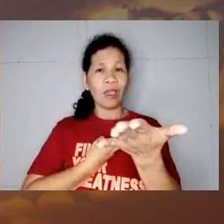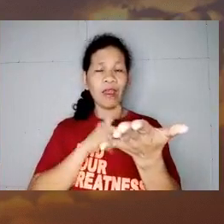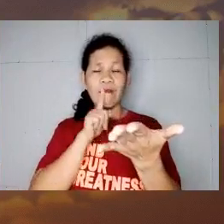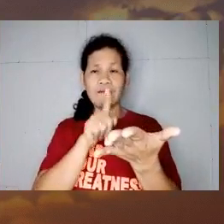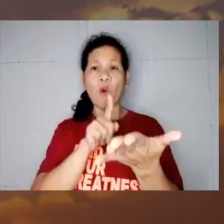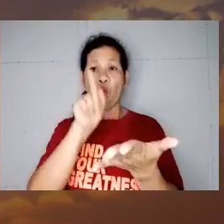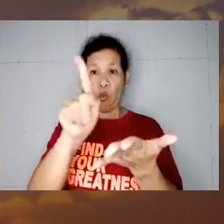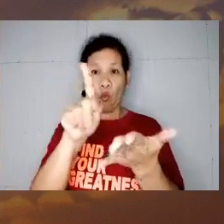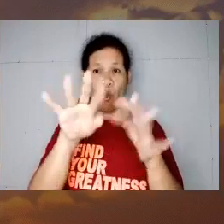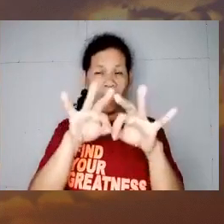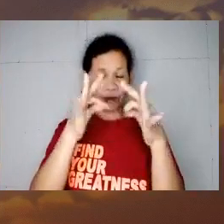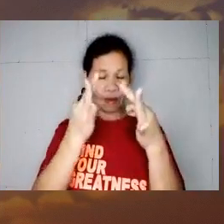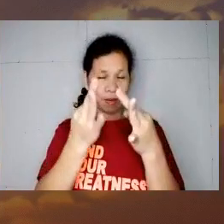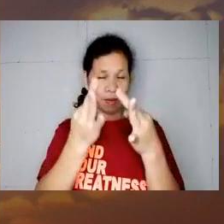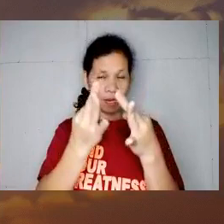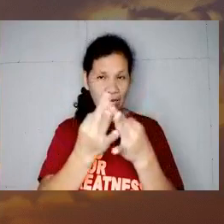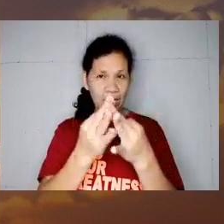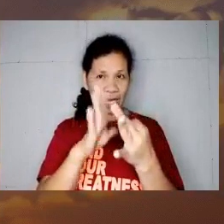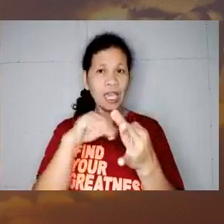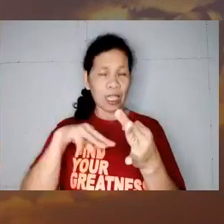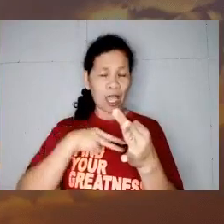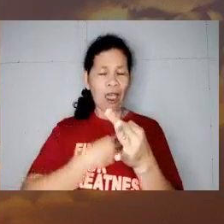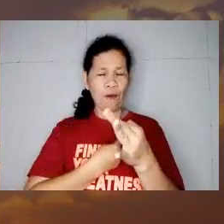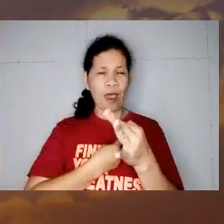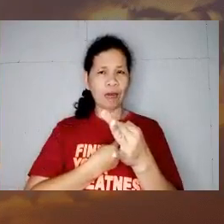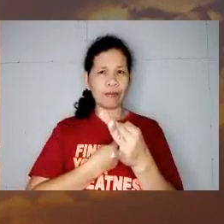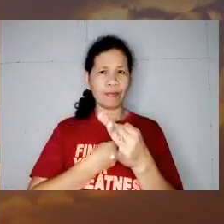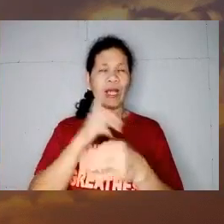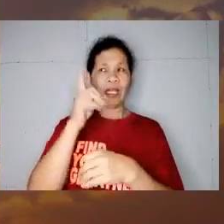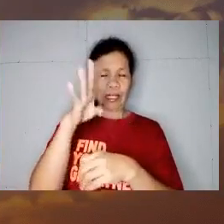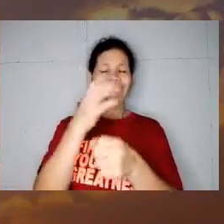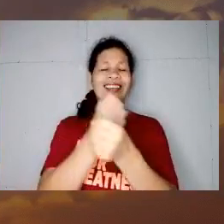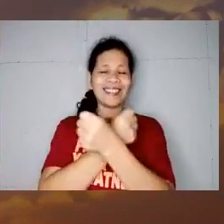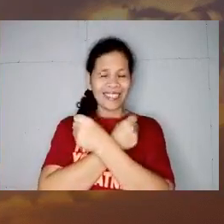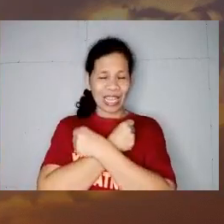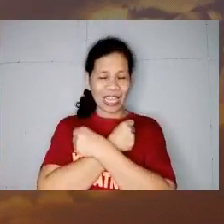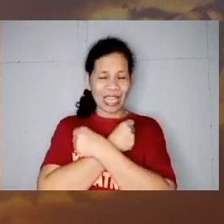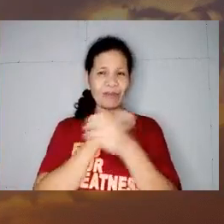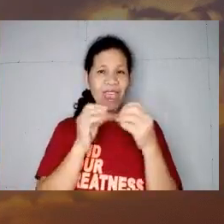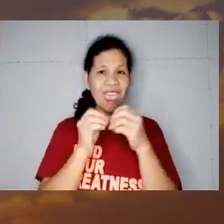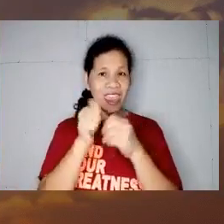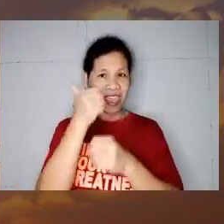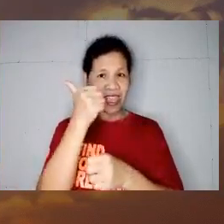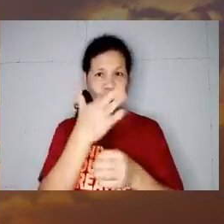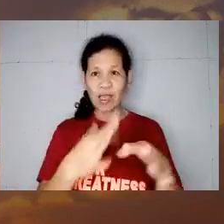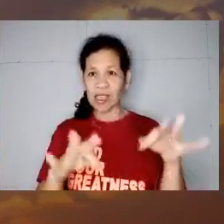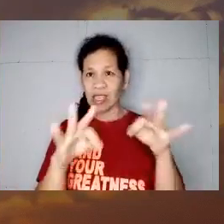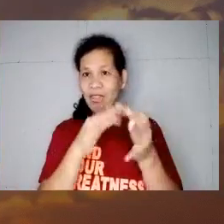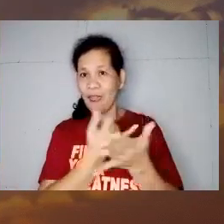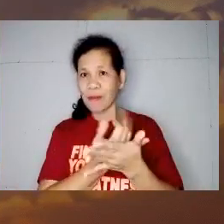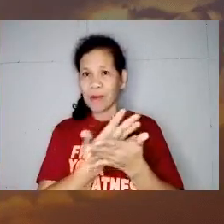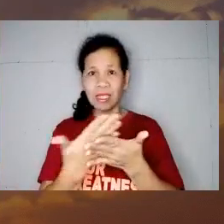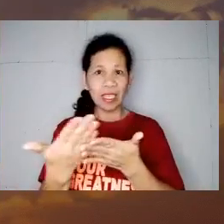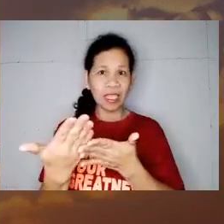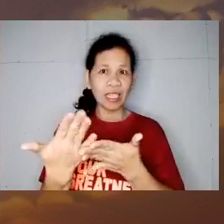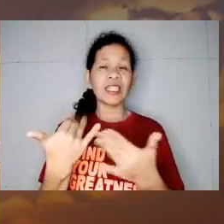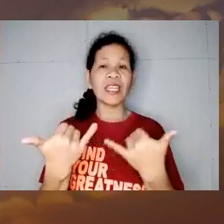At nasa atin ang pagmamahal ng Diyos. The most important thing, ingredients, ito yung